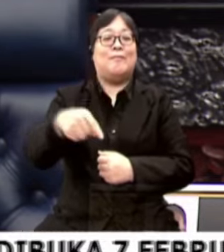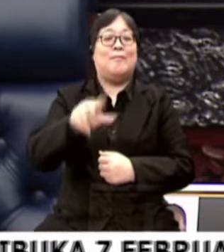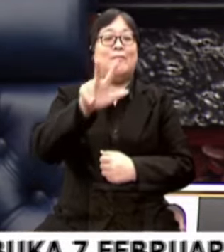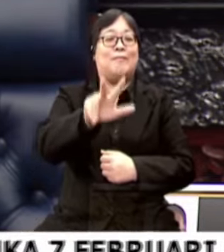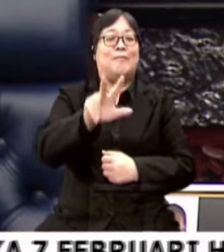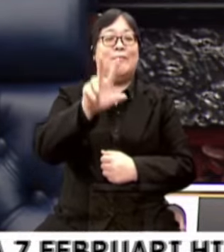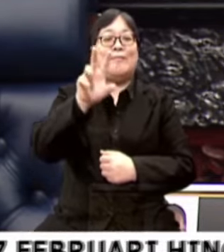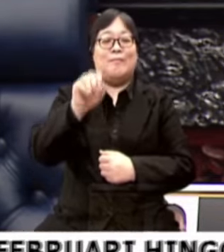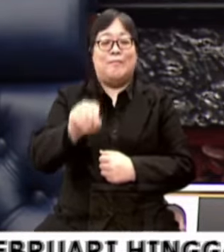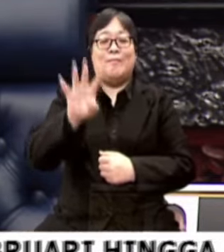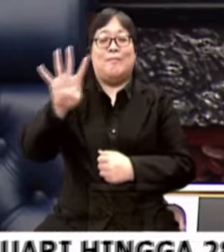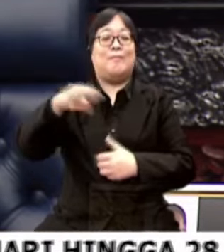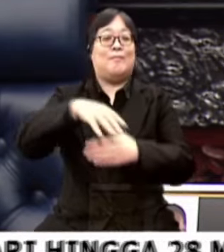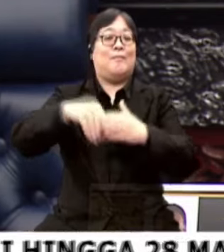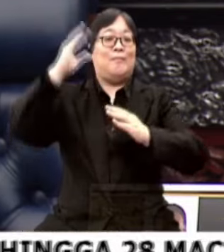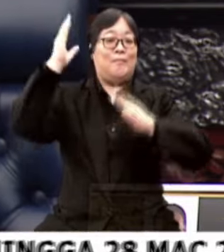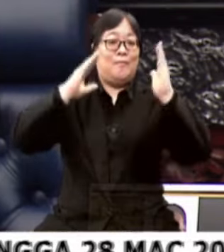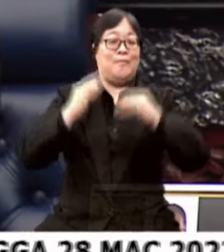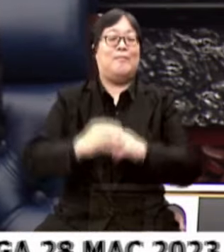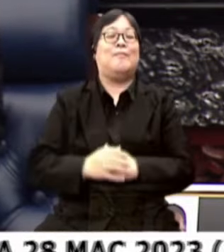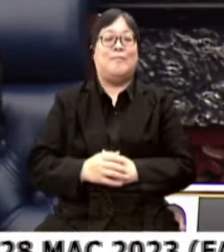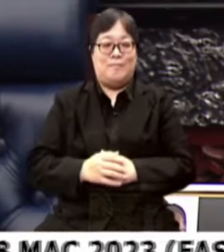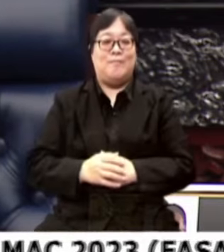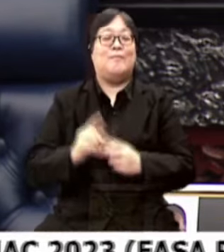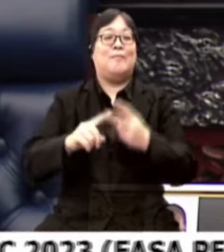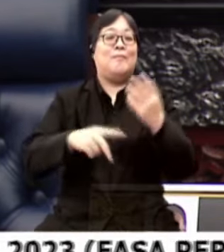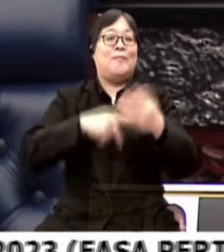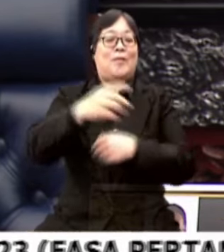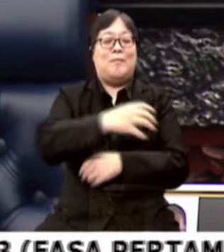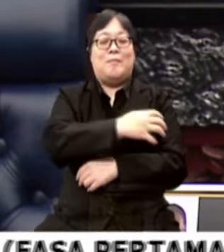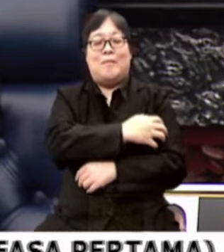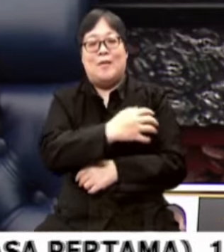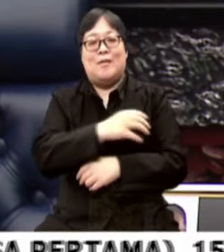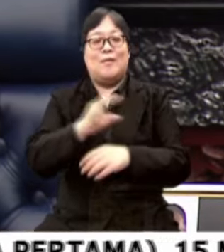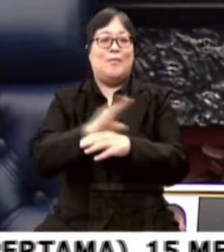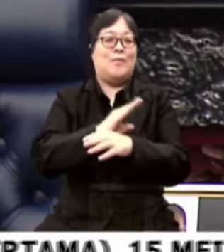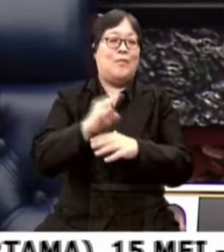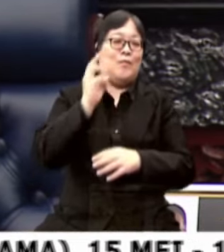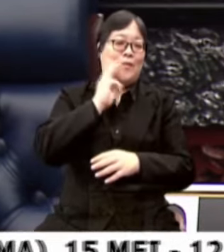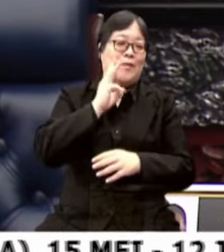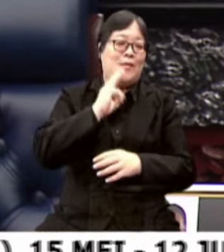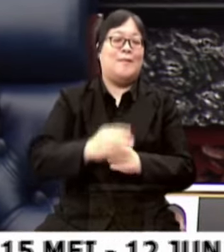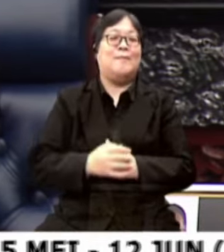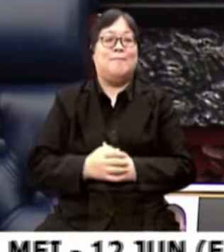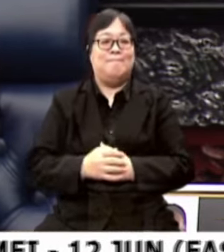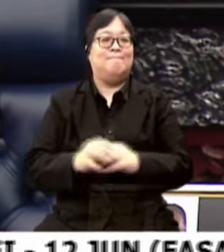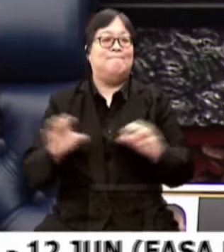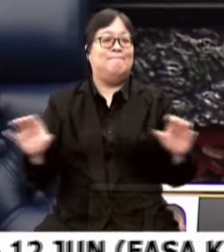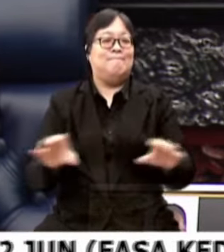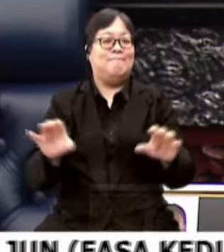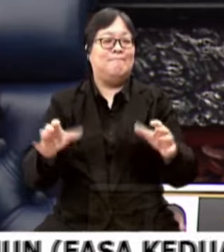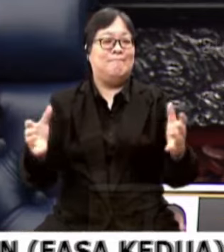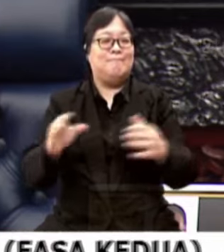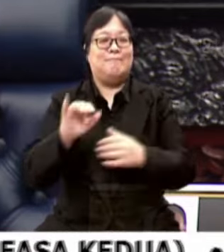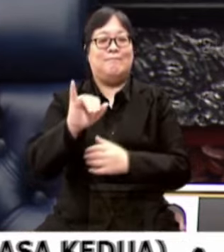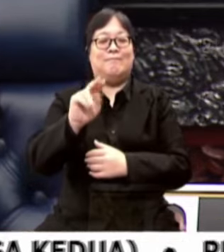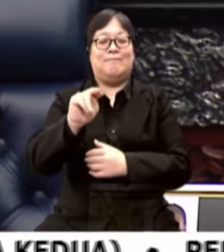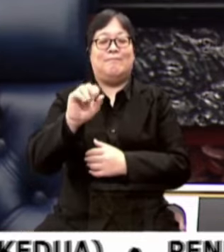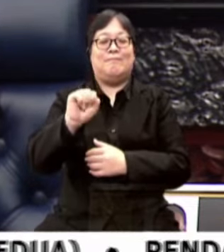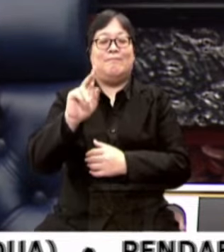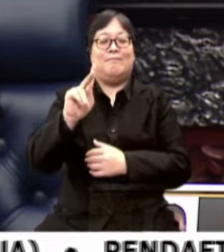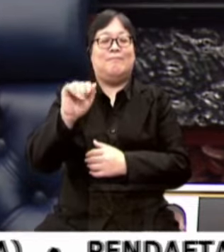613.34 Ringgit yang keempat program pemerkosaan Usahawan wanita yang dilaksanakan oleh inskin